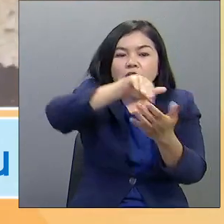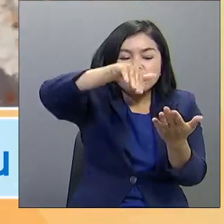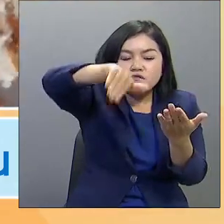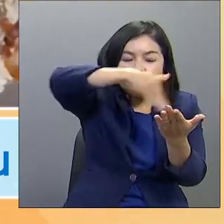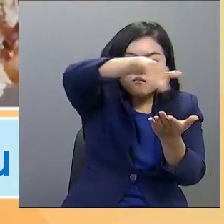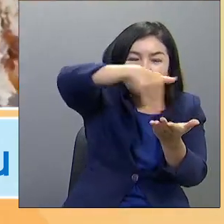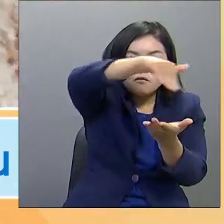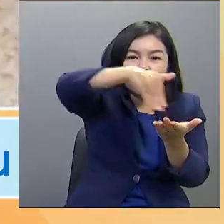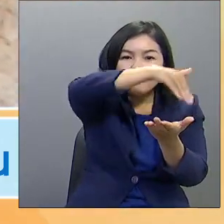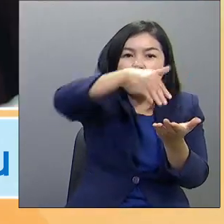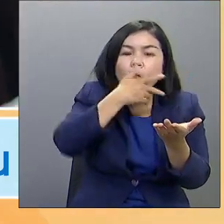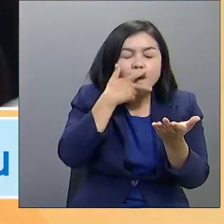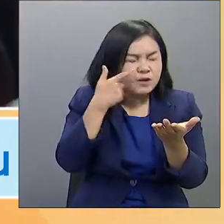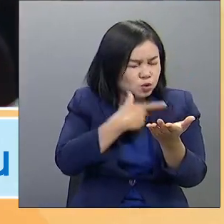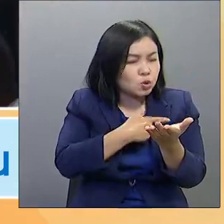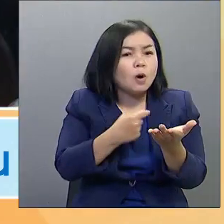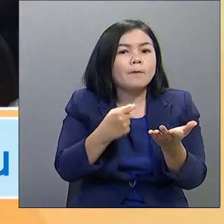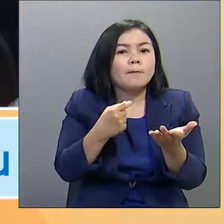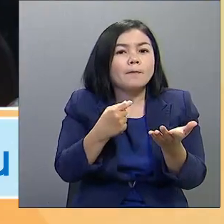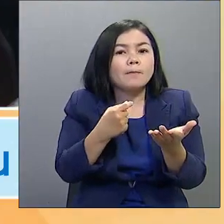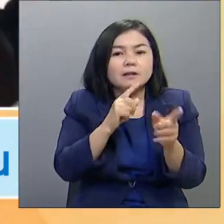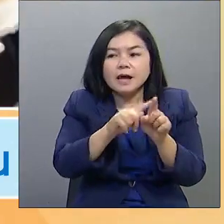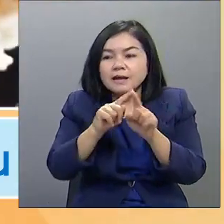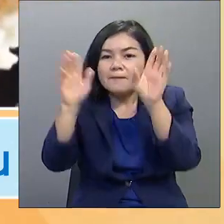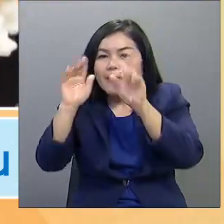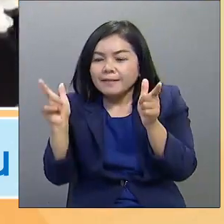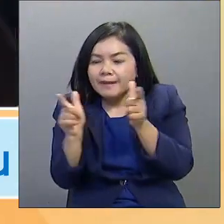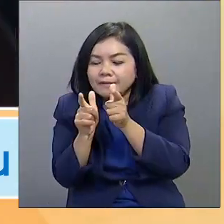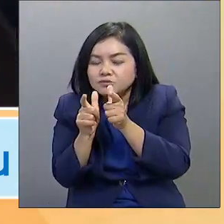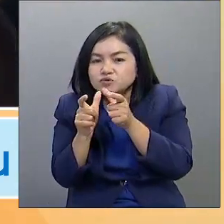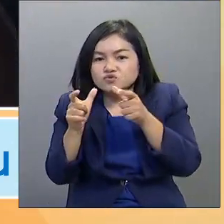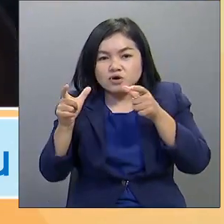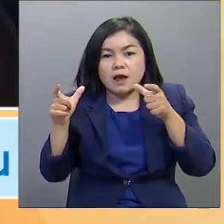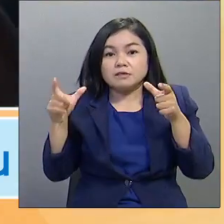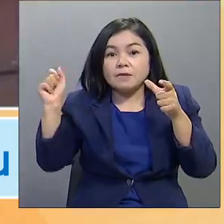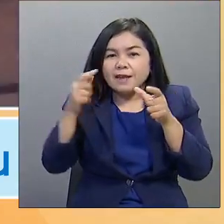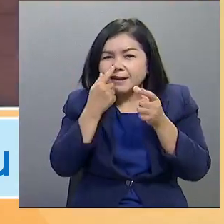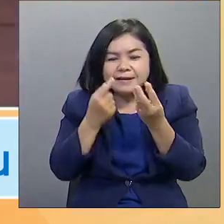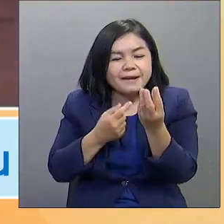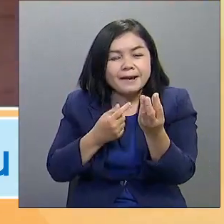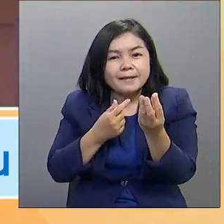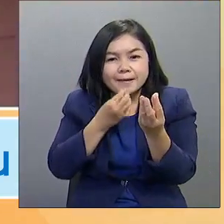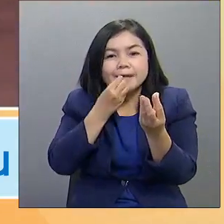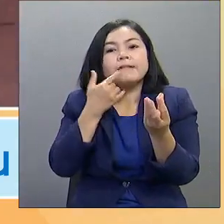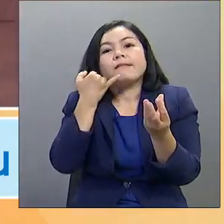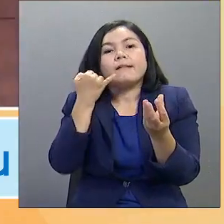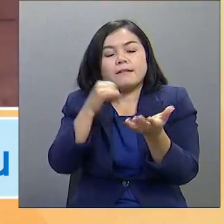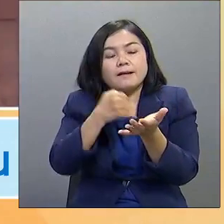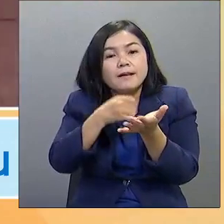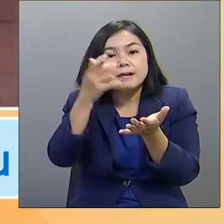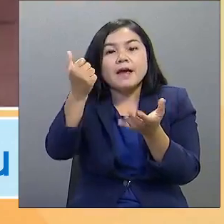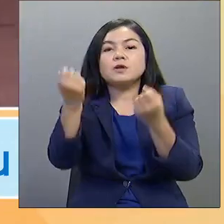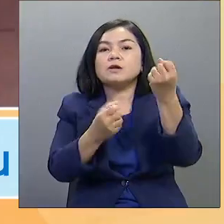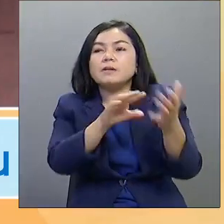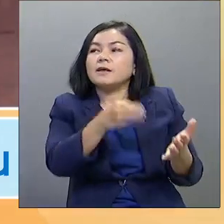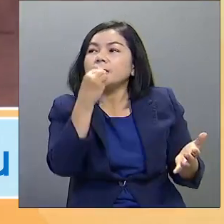ชุบลงไปเลย ใช่ได้สะใจนะ ค่ะ มันจะมีหลายไซส์หลายขนาดเนาะเล็กๆมันก็จะมีผมเคยเห็นอันนั้นกินง่ายหน่ อ ยหยิบขับรถตอนขับ